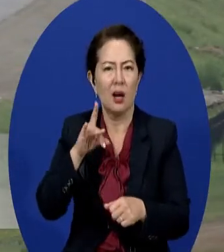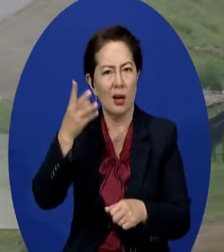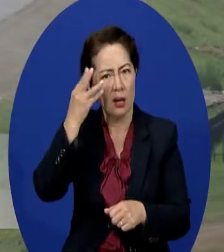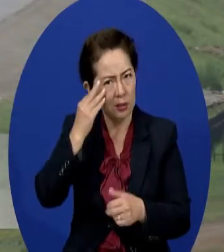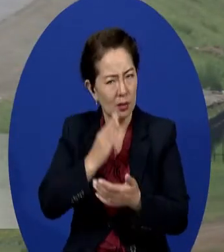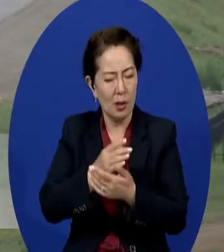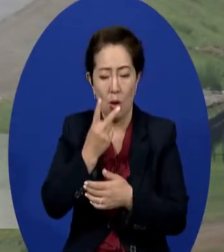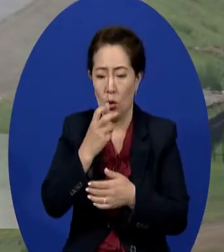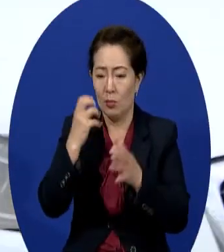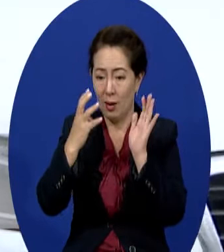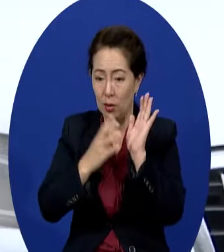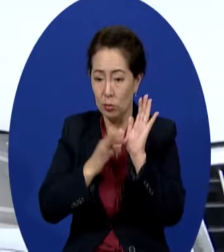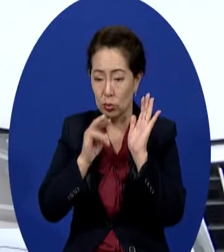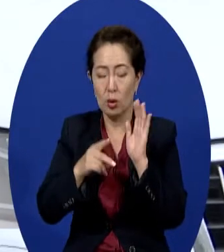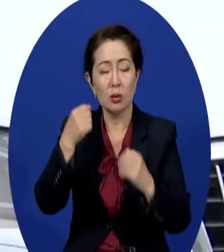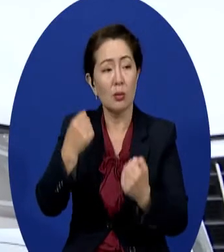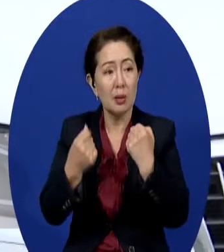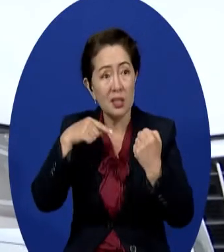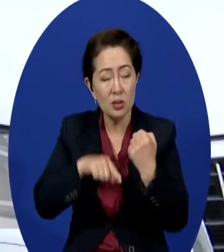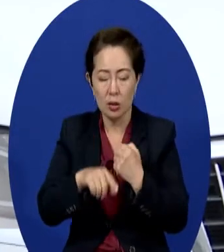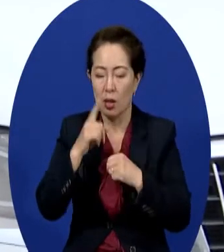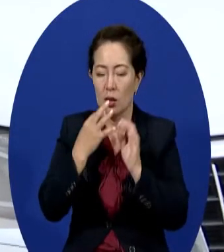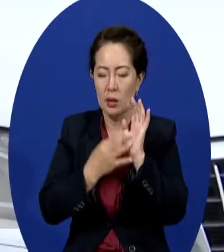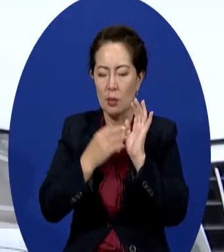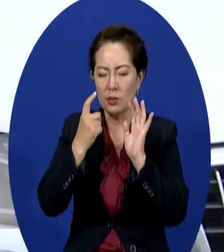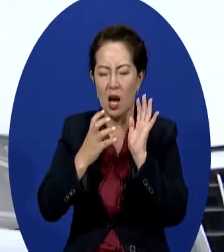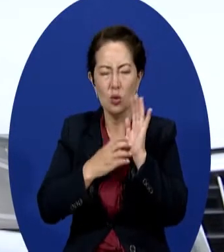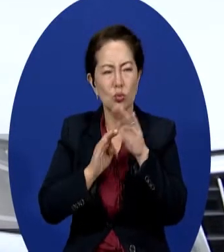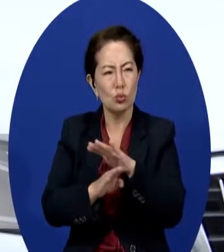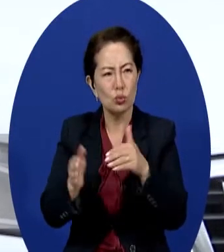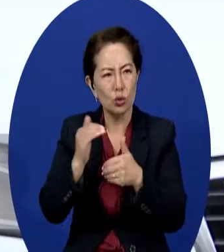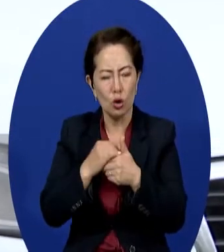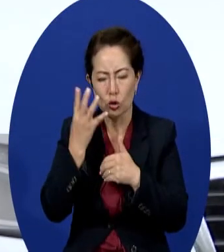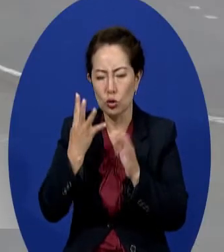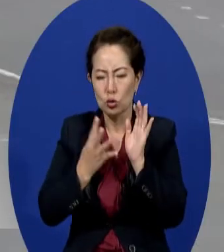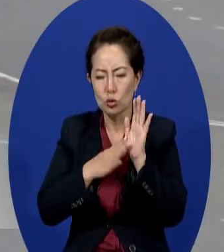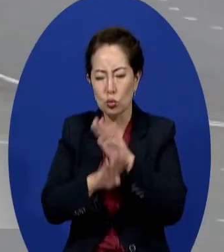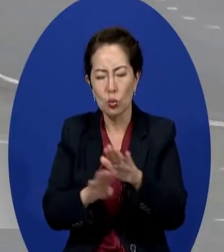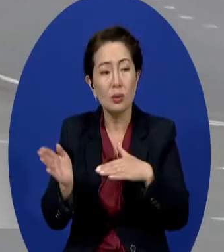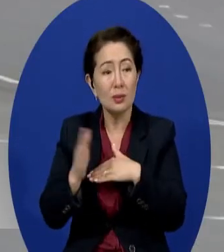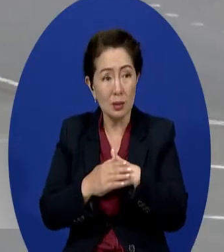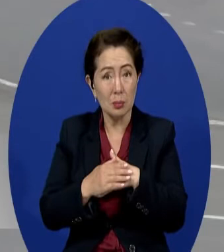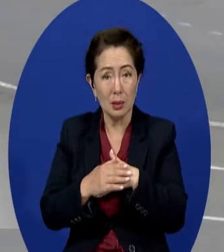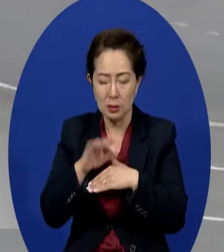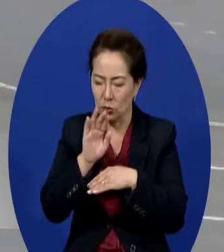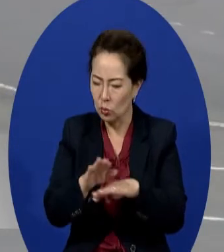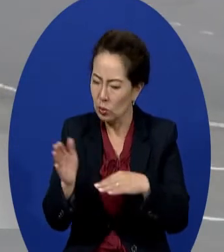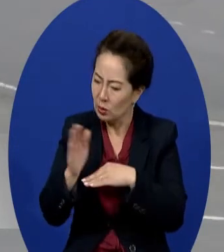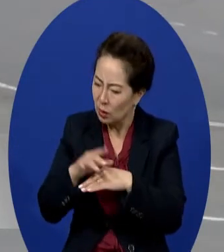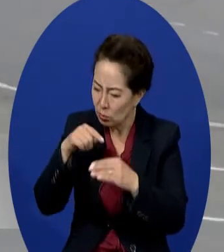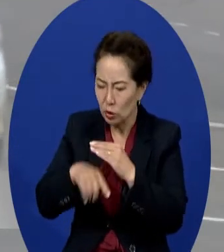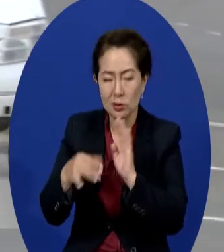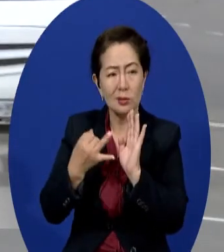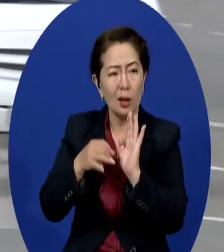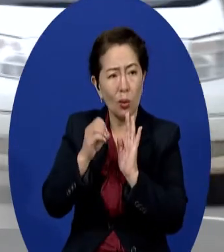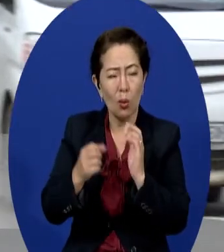2019 онд зам тээврийн ослолд нийтдээ 819 хүүхэд өртөж 49 хүүхэд амьнасаа алджээ. Амьнасаа алдсан хүүхдийн 70 орчим хувь